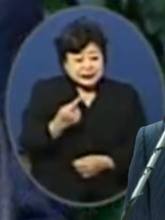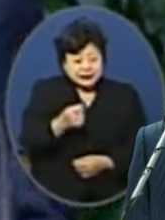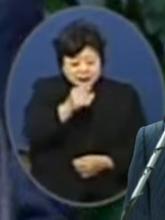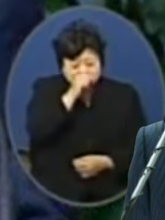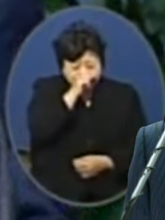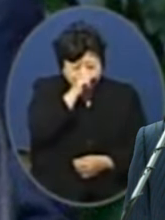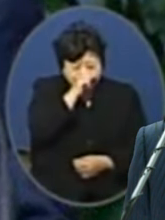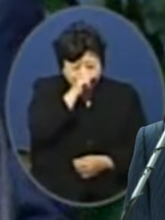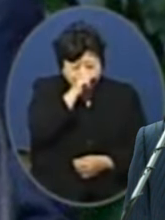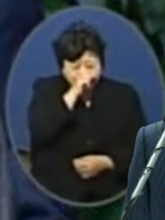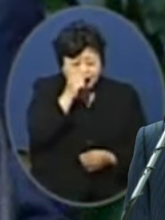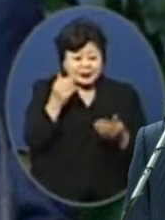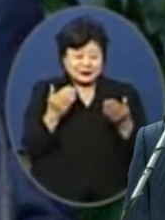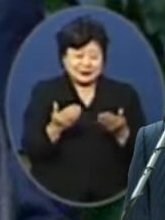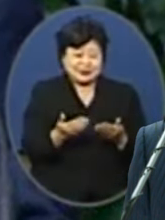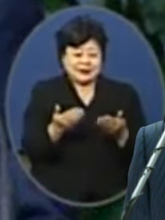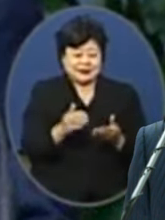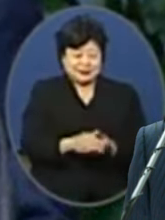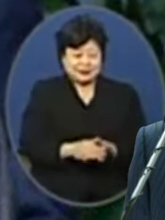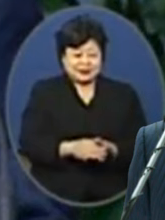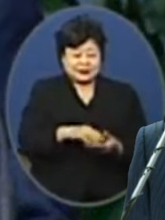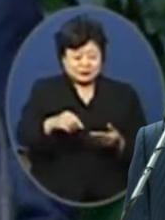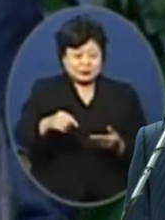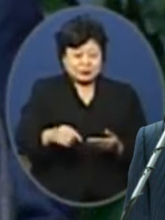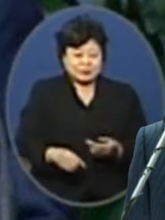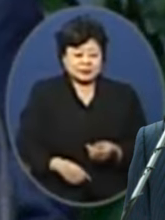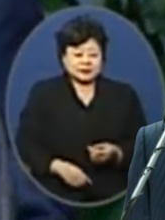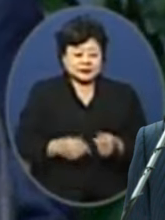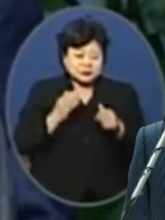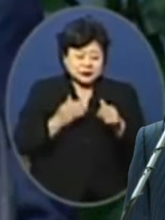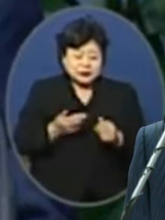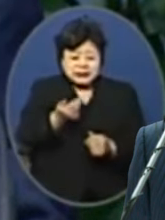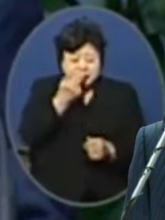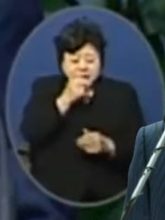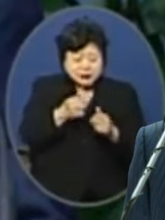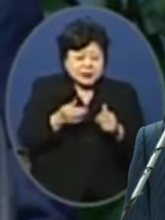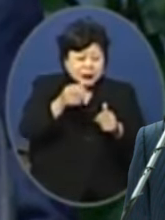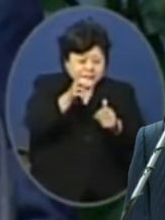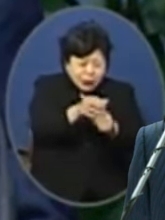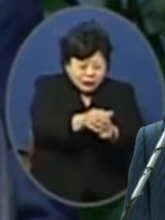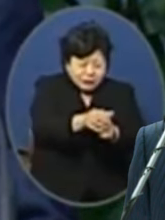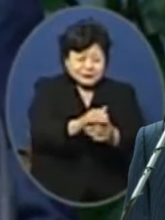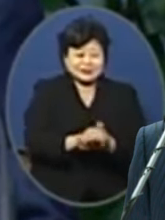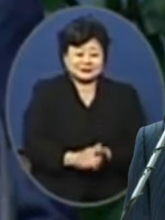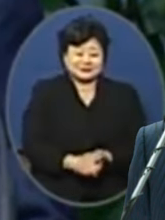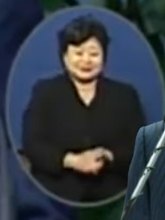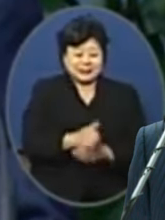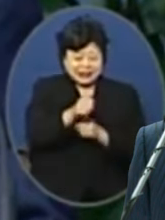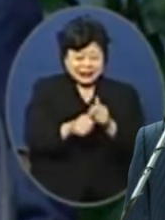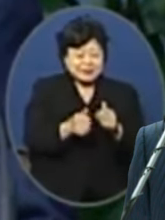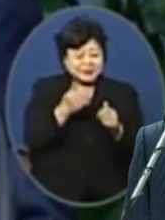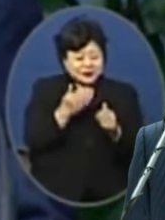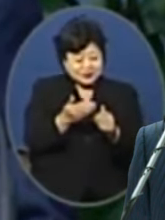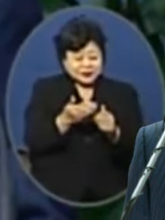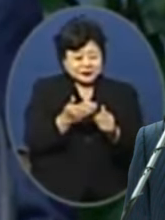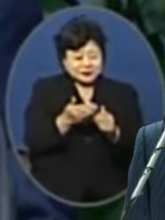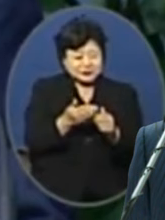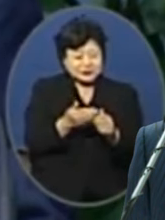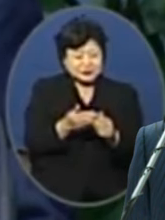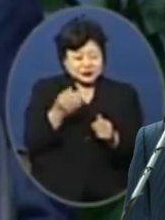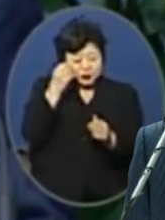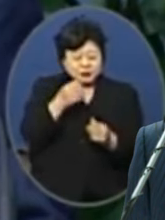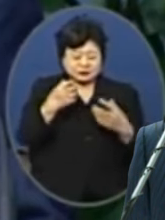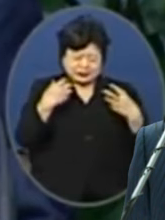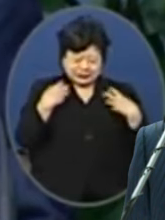선한 일을 선택하고 도하면서 생명을 하나님께 맡게 하나님께서 영혼을